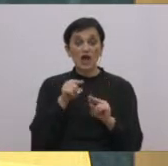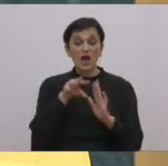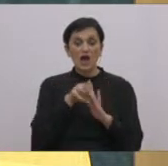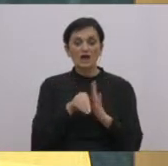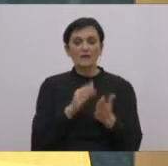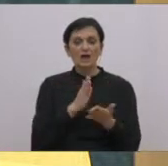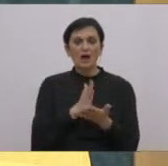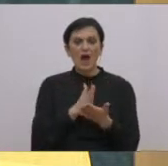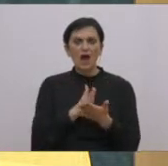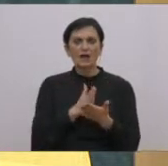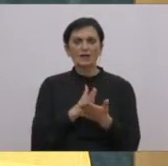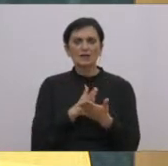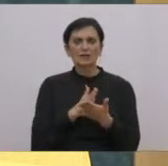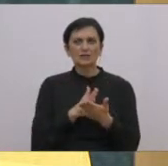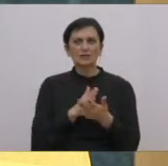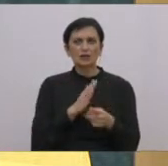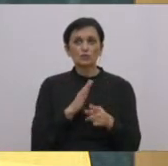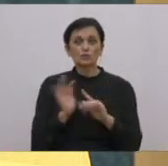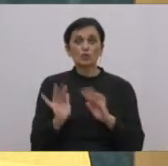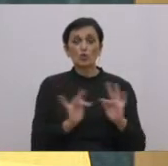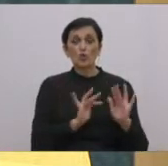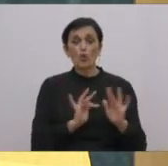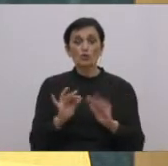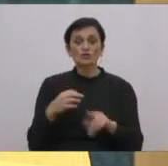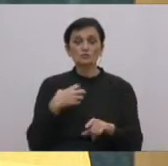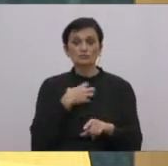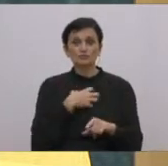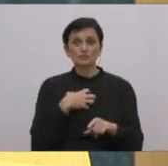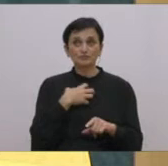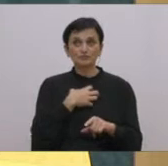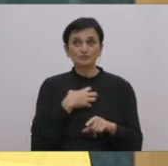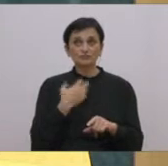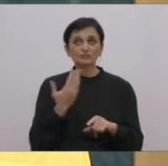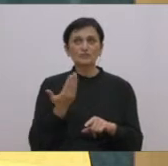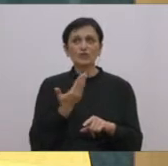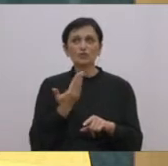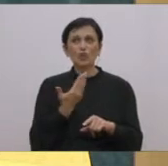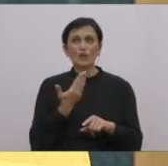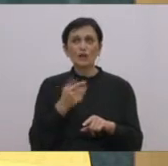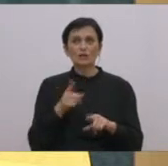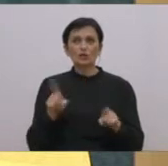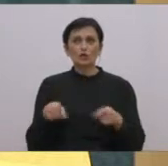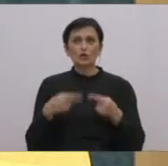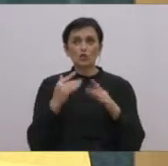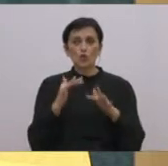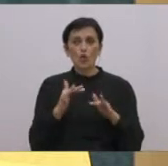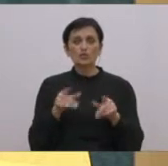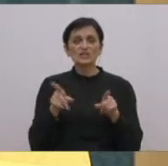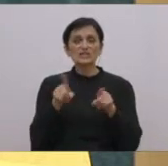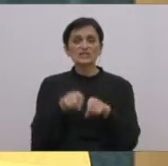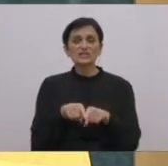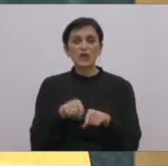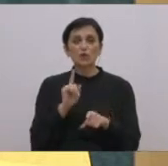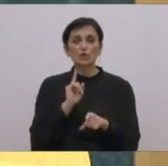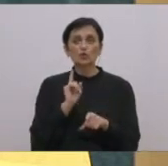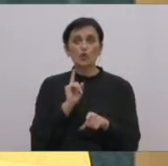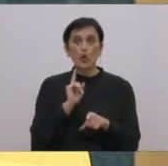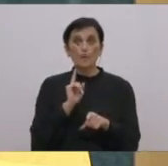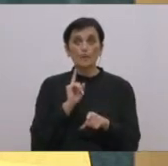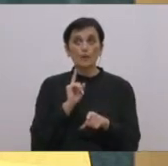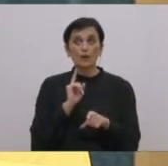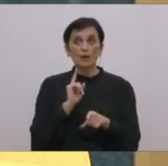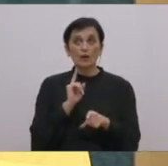ase vtkat, im ghonizebebis mishnaloba, romelits ხორციელდება იმ დაგვარად, რომ